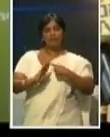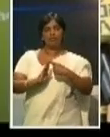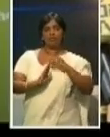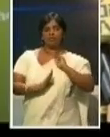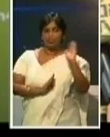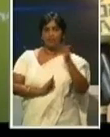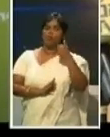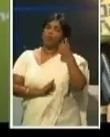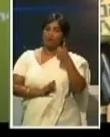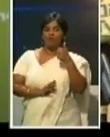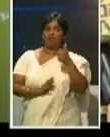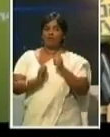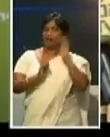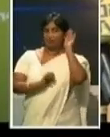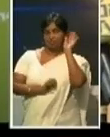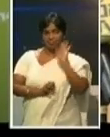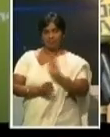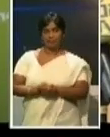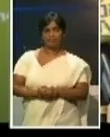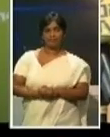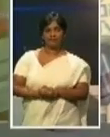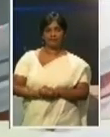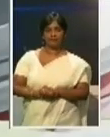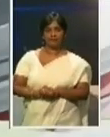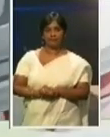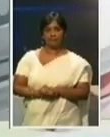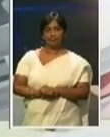සියලු දෙනාට හොඳ ආරංචියක්.